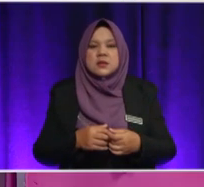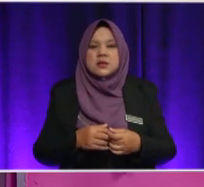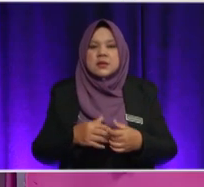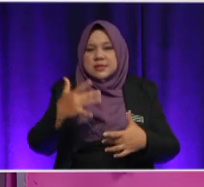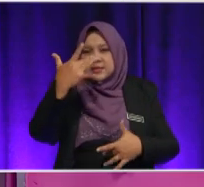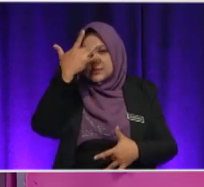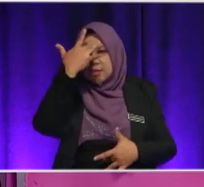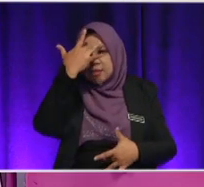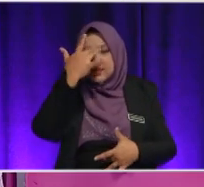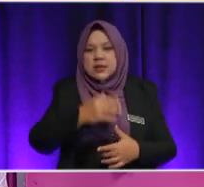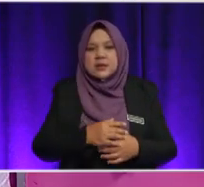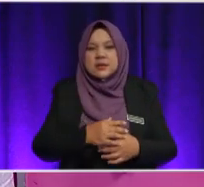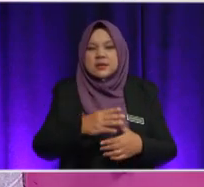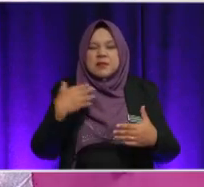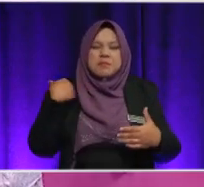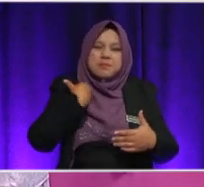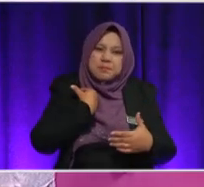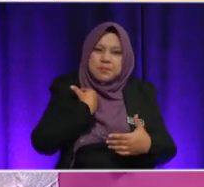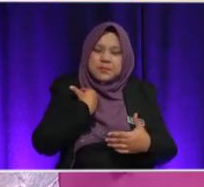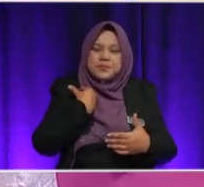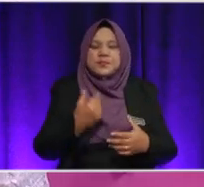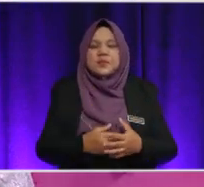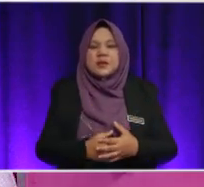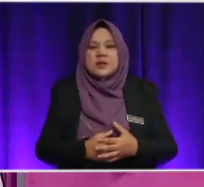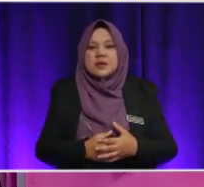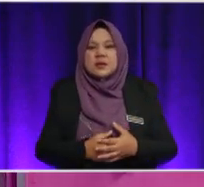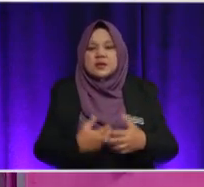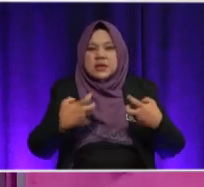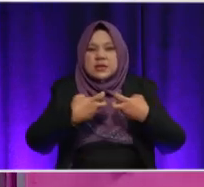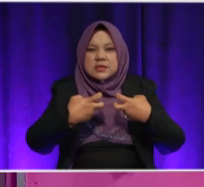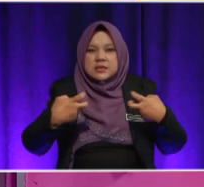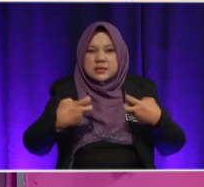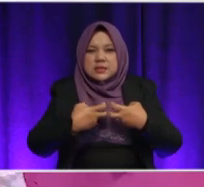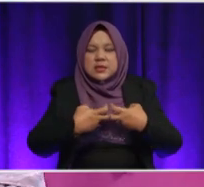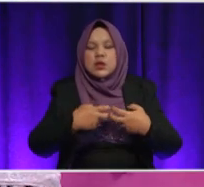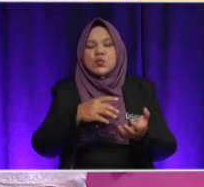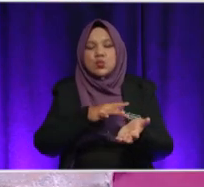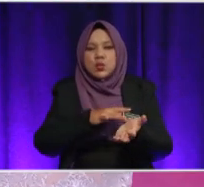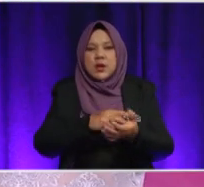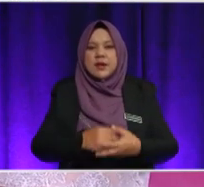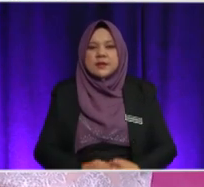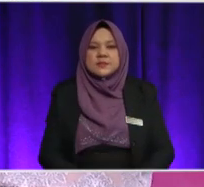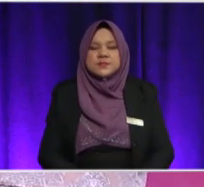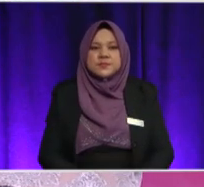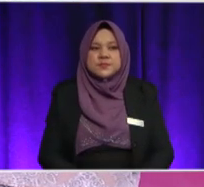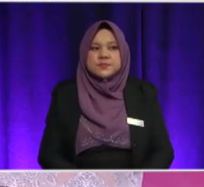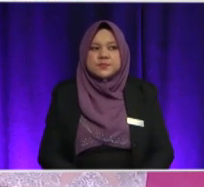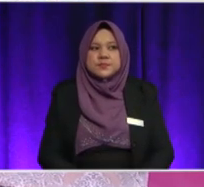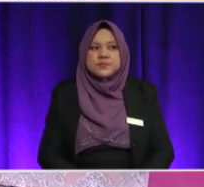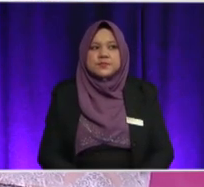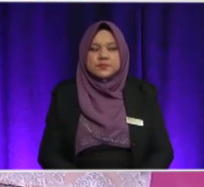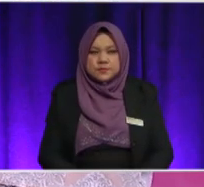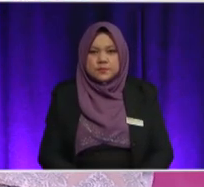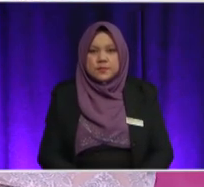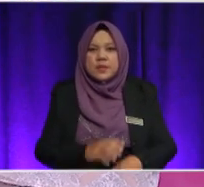kesakitan keletihan ketegangan otot dan masalah urat secara ditekan-tekan kepada